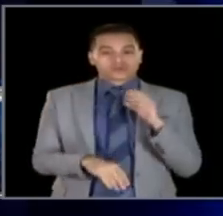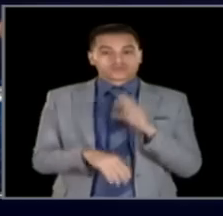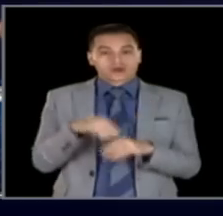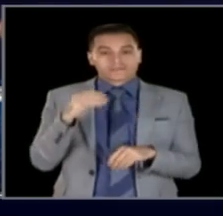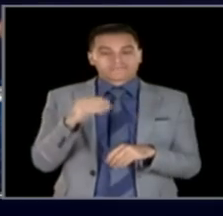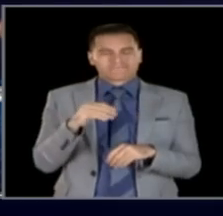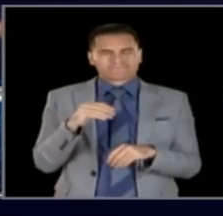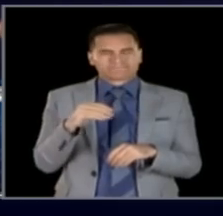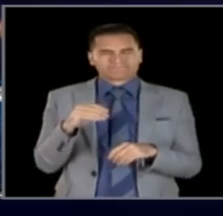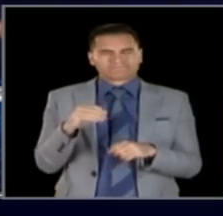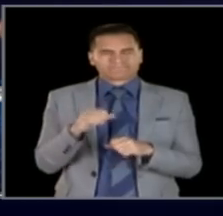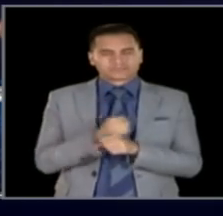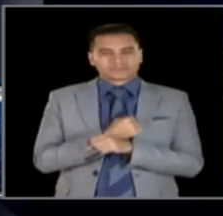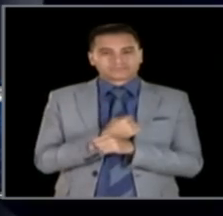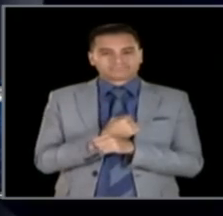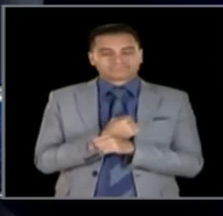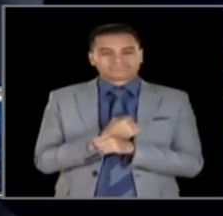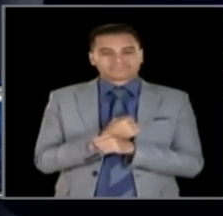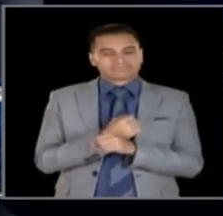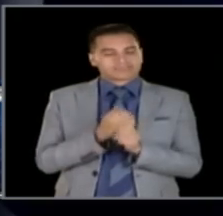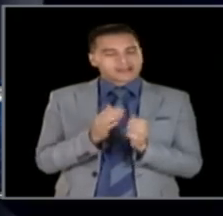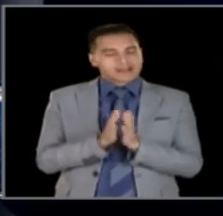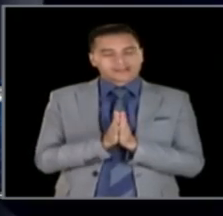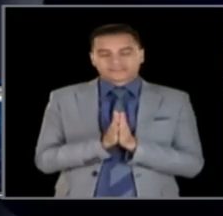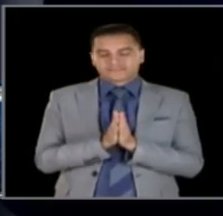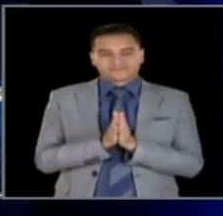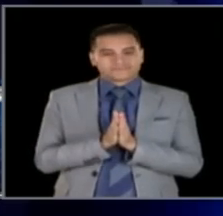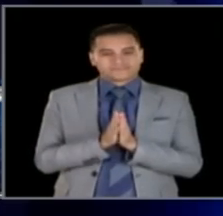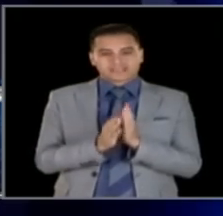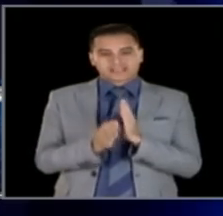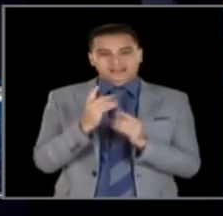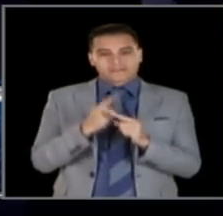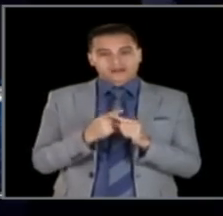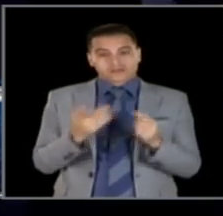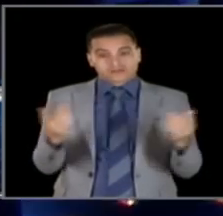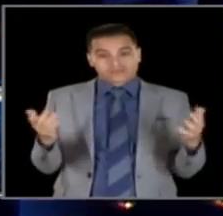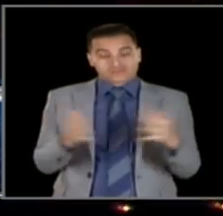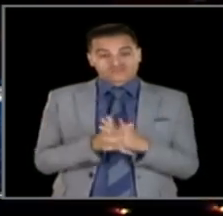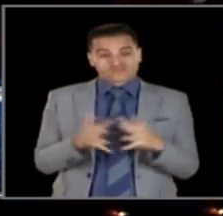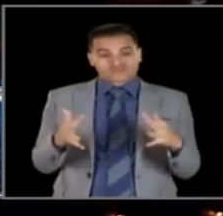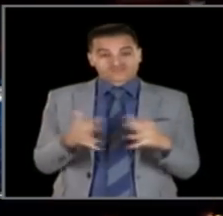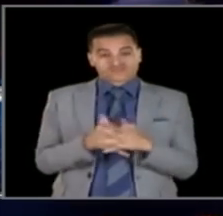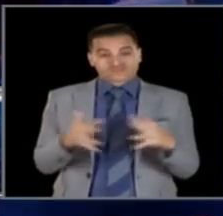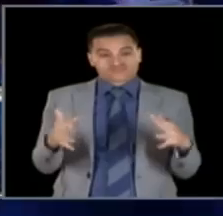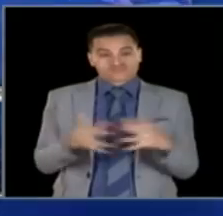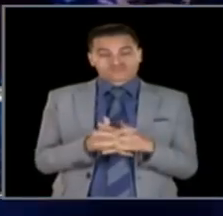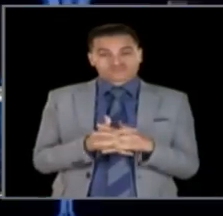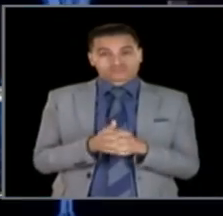ما فيش إجابة. محمد شرف للأسف الشديد إجابة خاطئة.